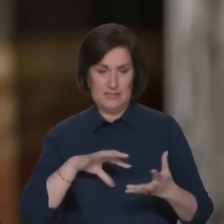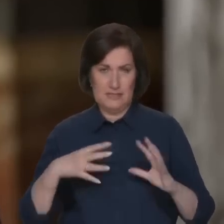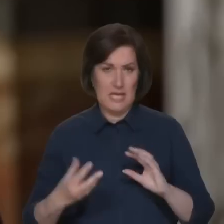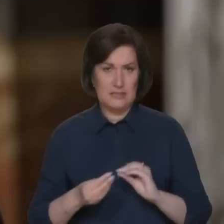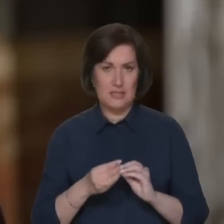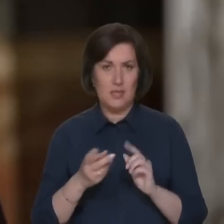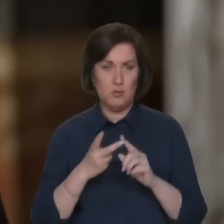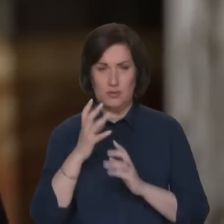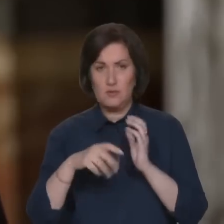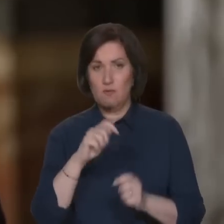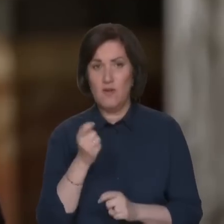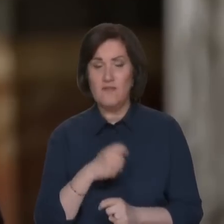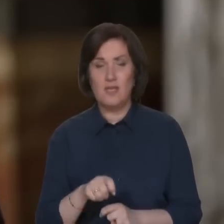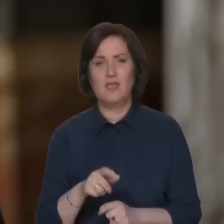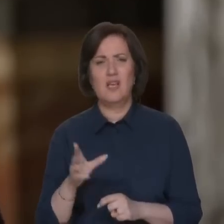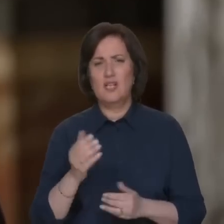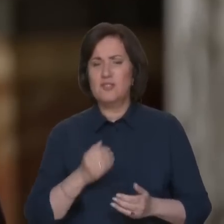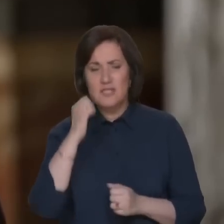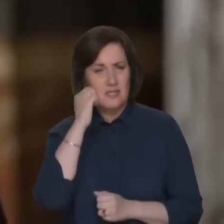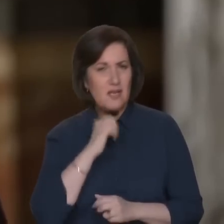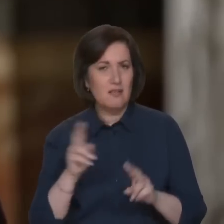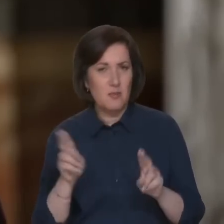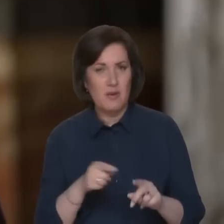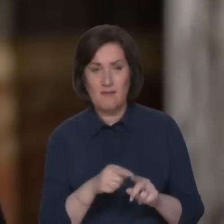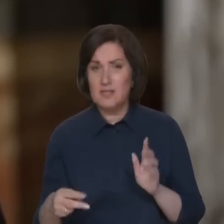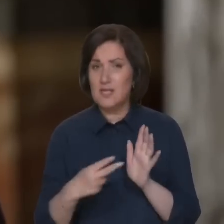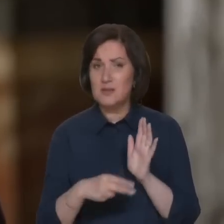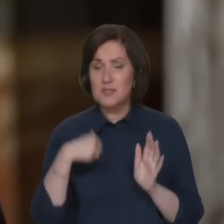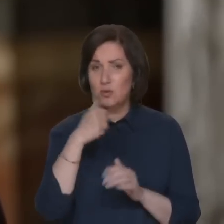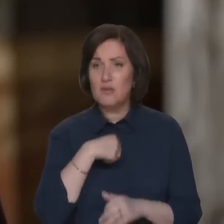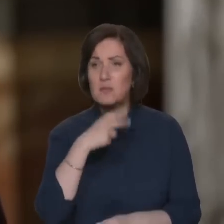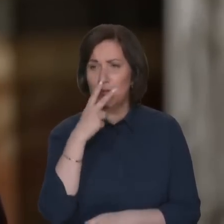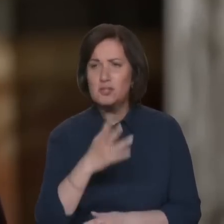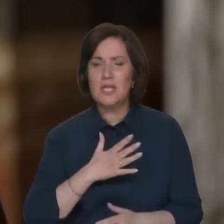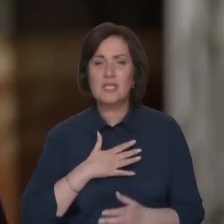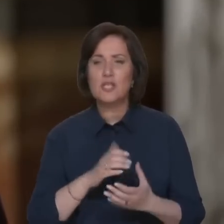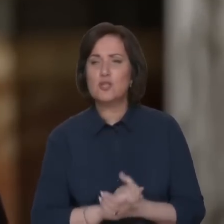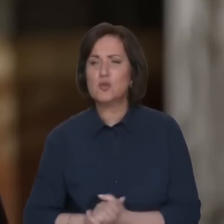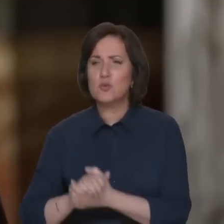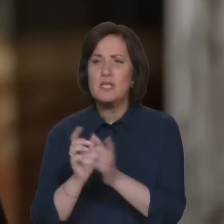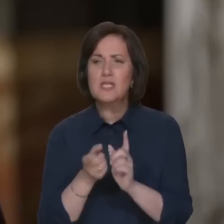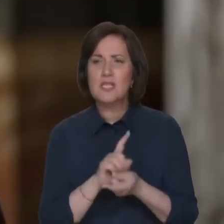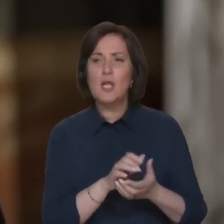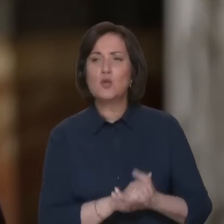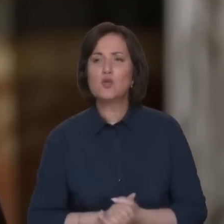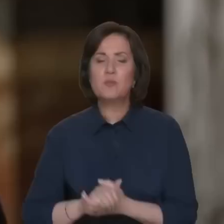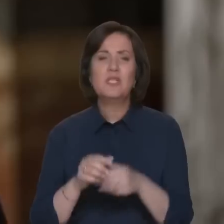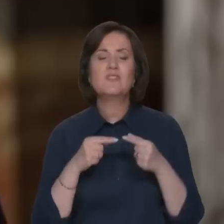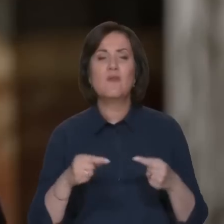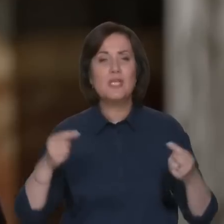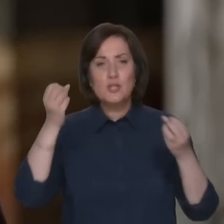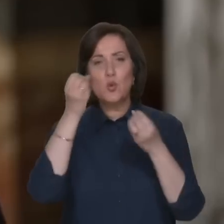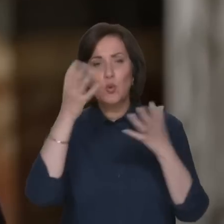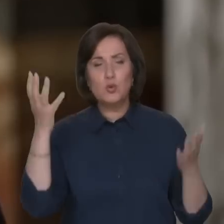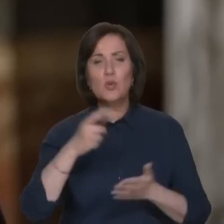світ жив за старими правилами. І за останні 70 років ми бачили, як наше суспільство стало суспільством різних культур